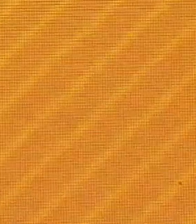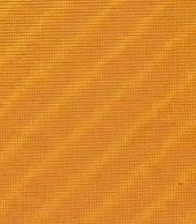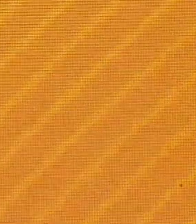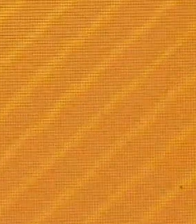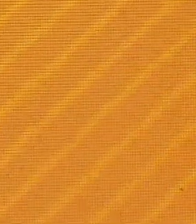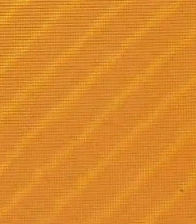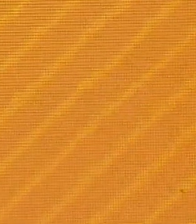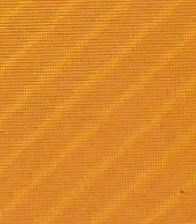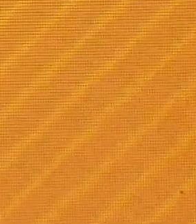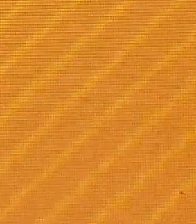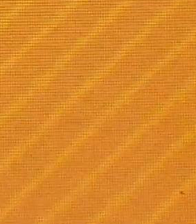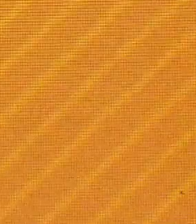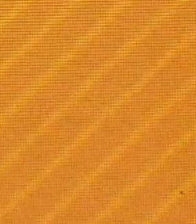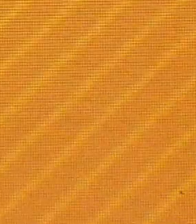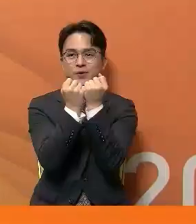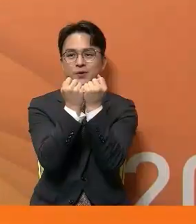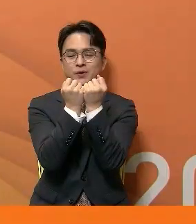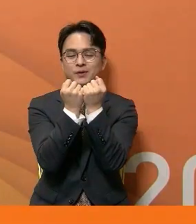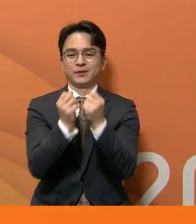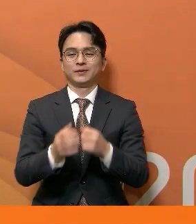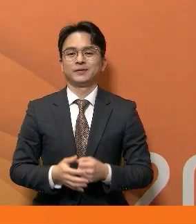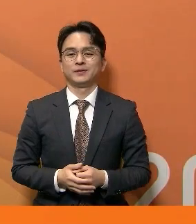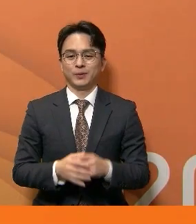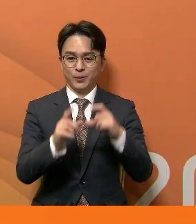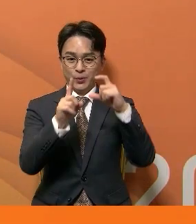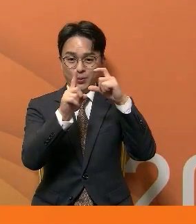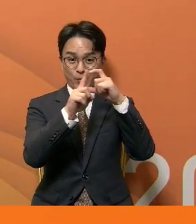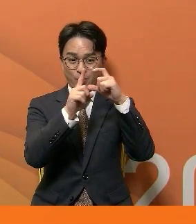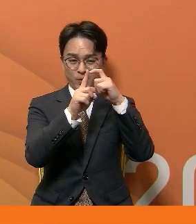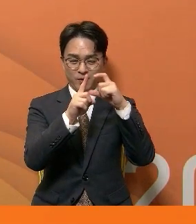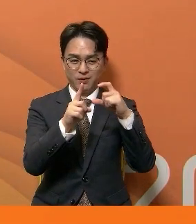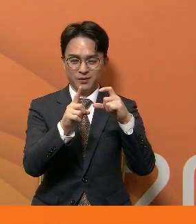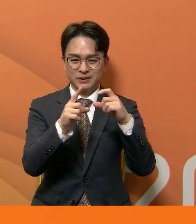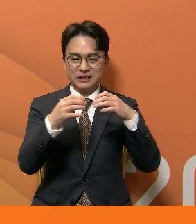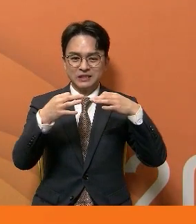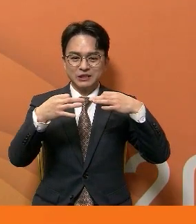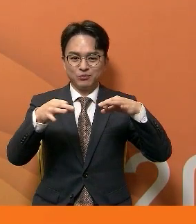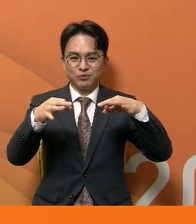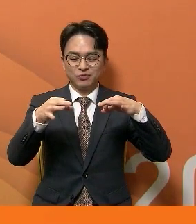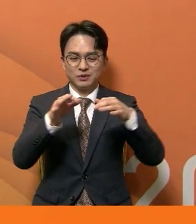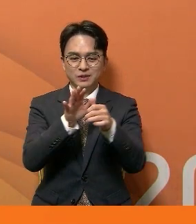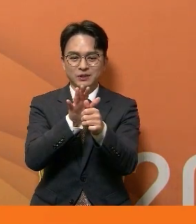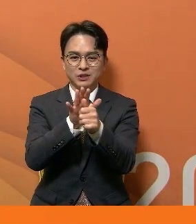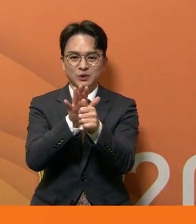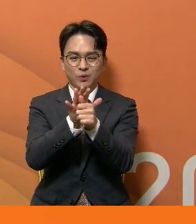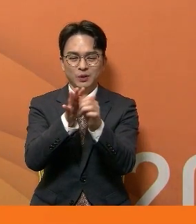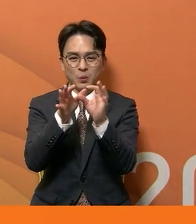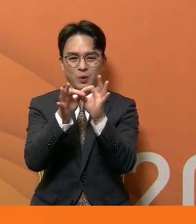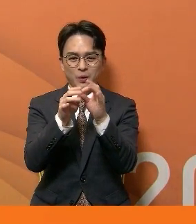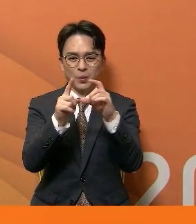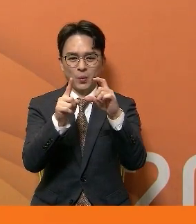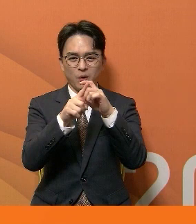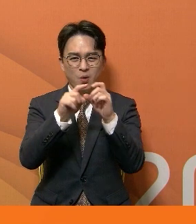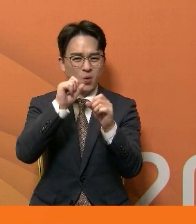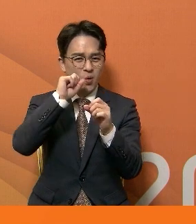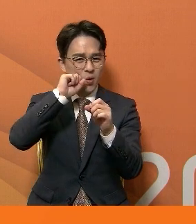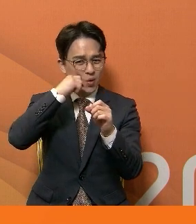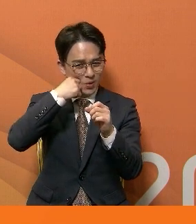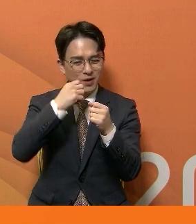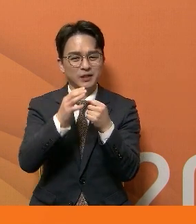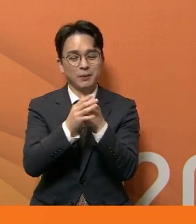용어를 먼저 좀 설명을 드리겠습니다 지원사업 설명을 하다가 갑자기 금융사업으로 내용이 확 바뀌는 바람에 조금 생소하실 수 있을 것